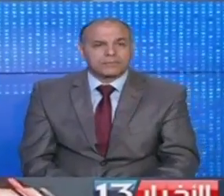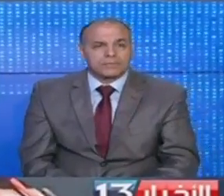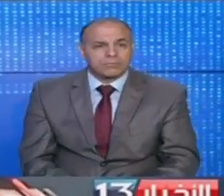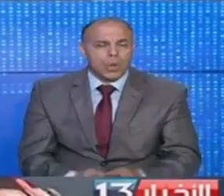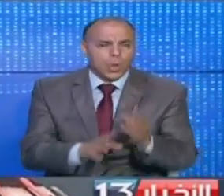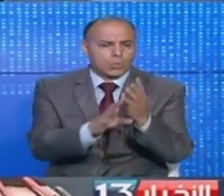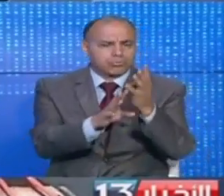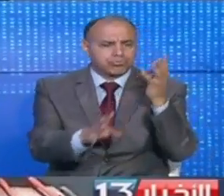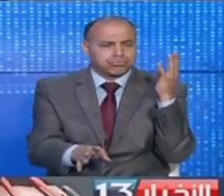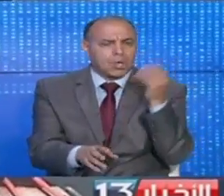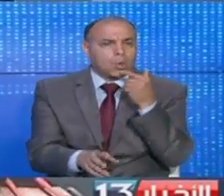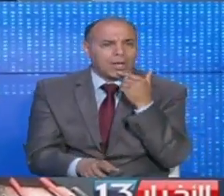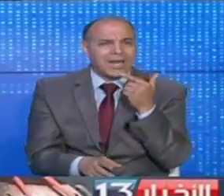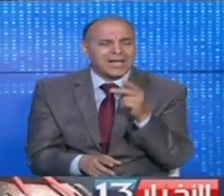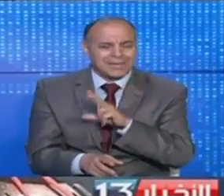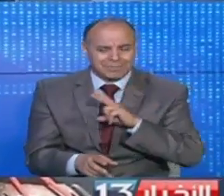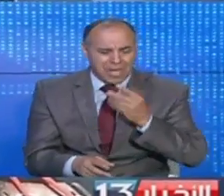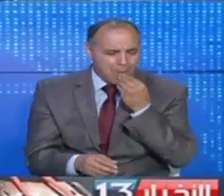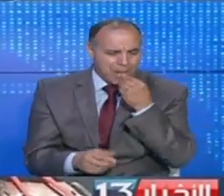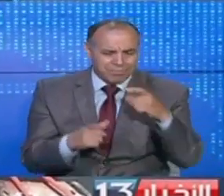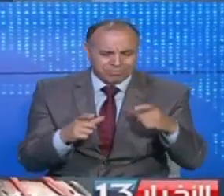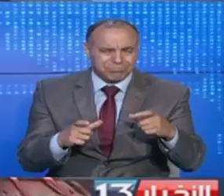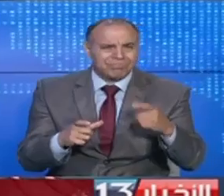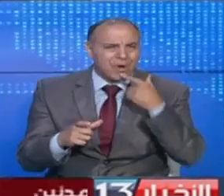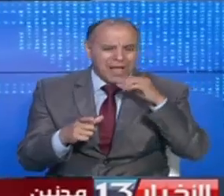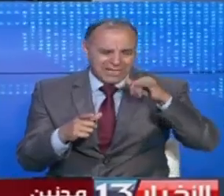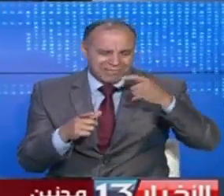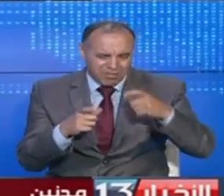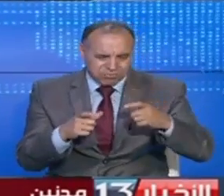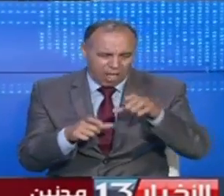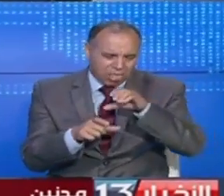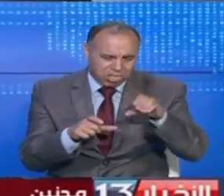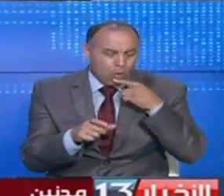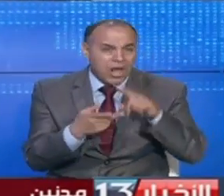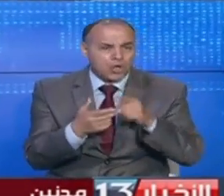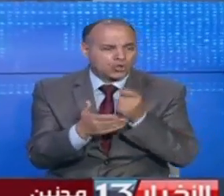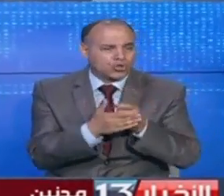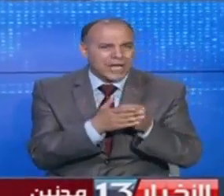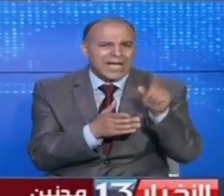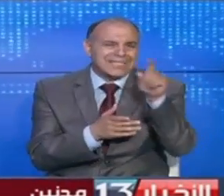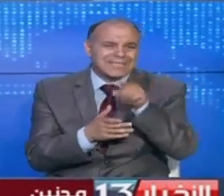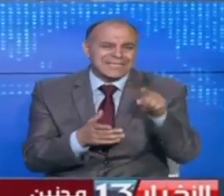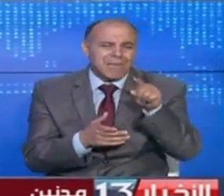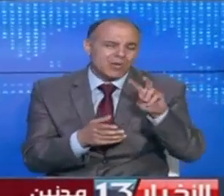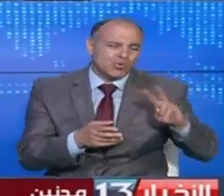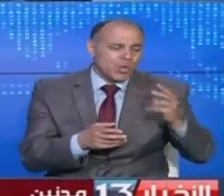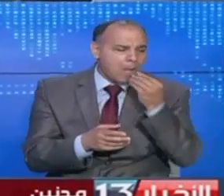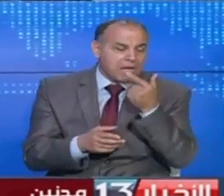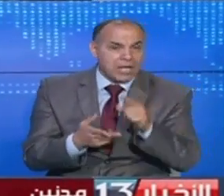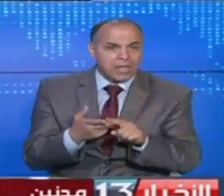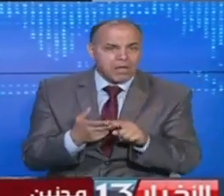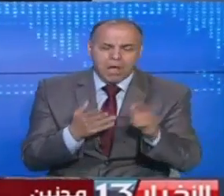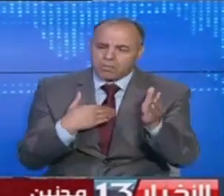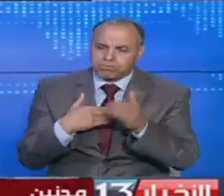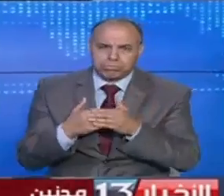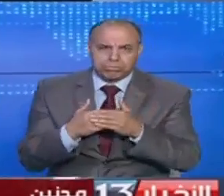طوابير من الصفوف على محلات بيع حلويات رمضان، ومواطنون يقبلون على شراء الزلابية والمخارق بعد غلق